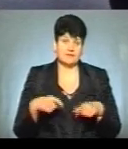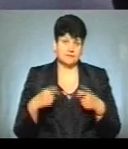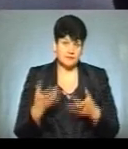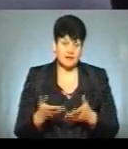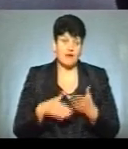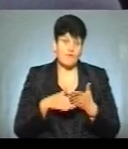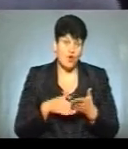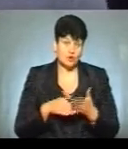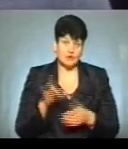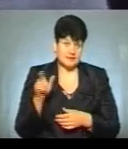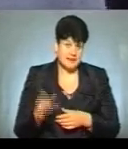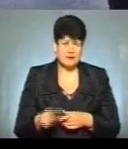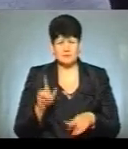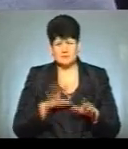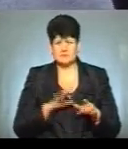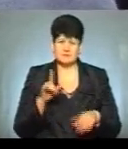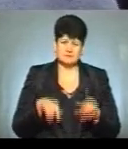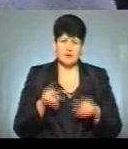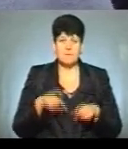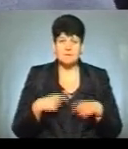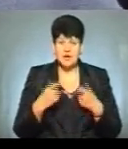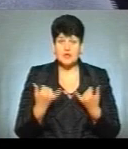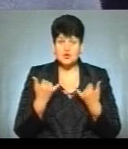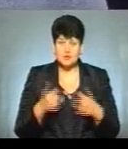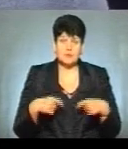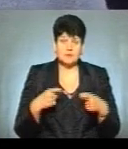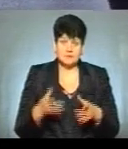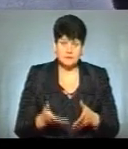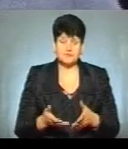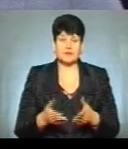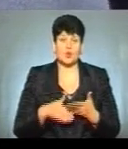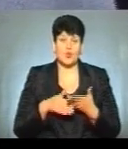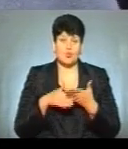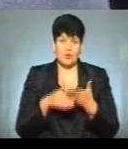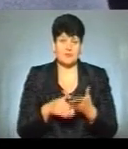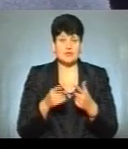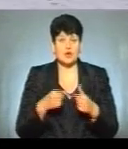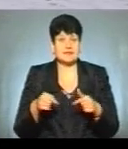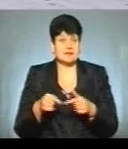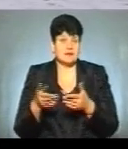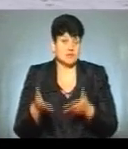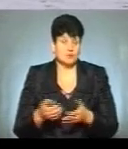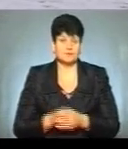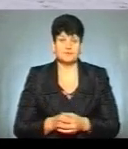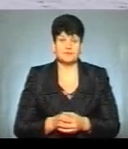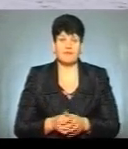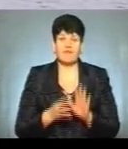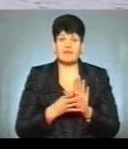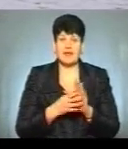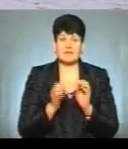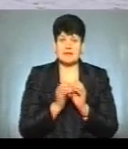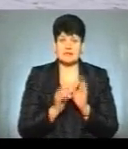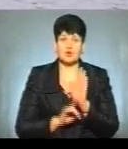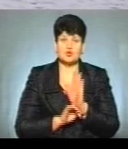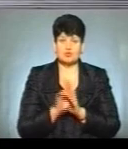Ранде, як і волонтері, інколи бігаю. Сьогодні також долучився ніби і пробіжкою, допоміг з організацією. О